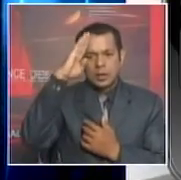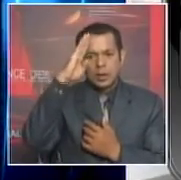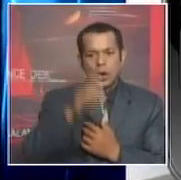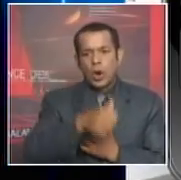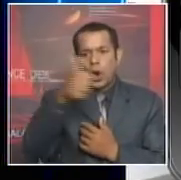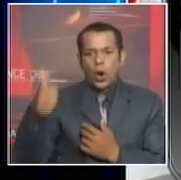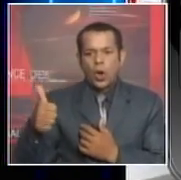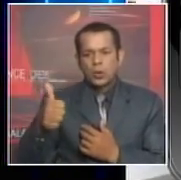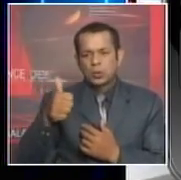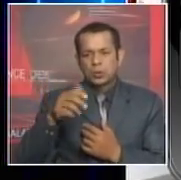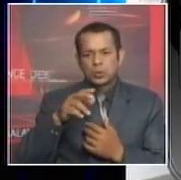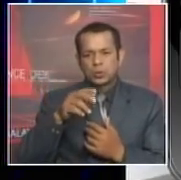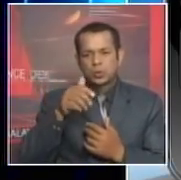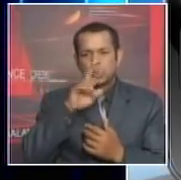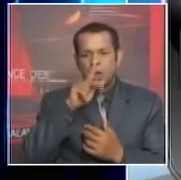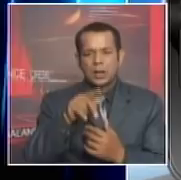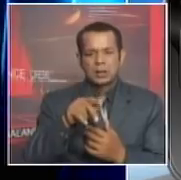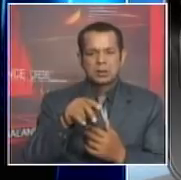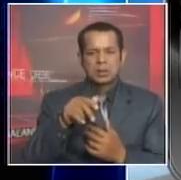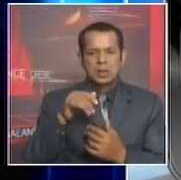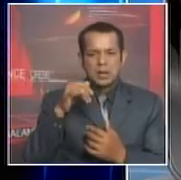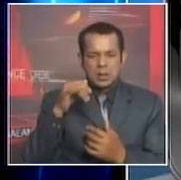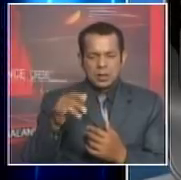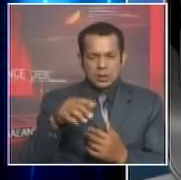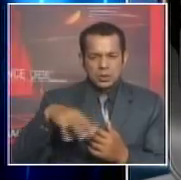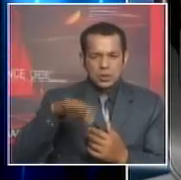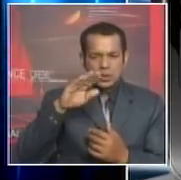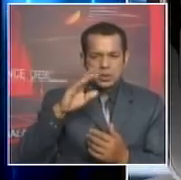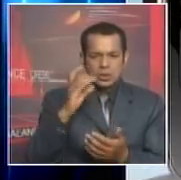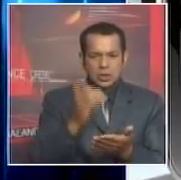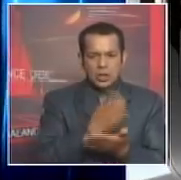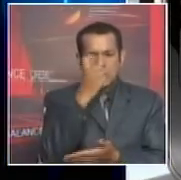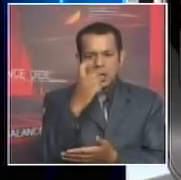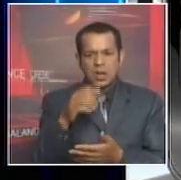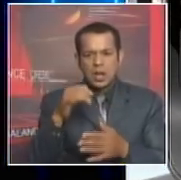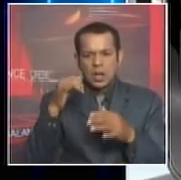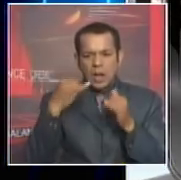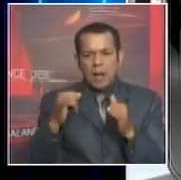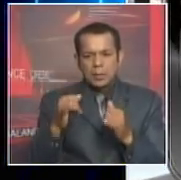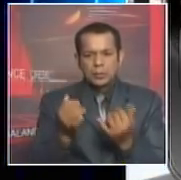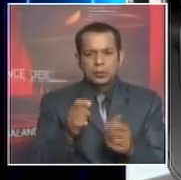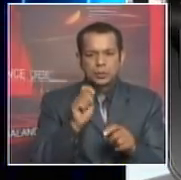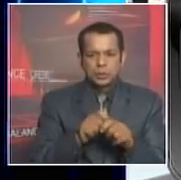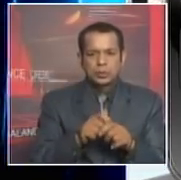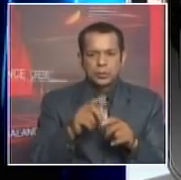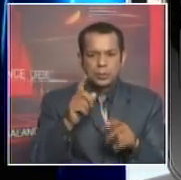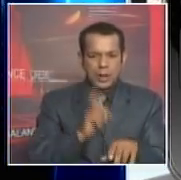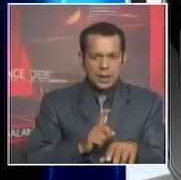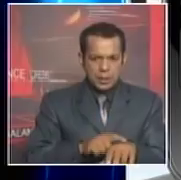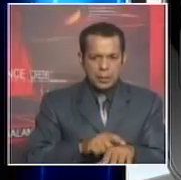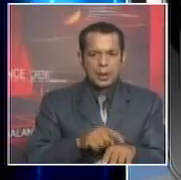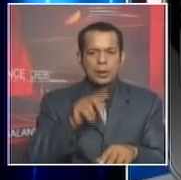अलोकप्रिय निर्णयले दुई तिहाईको सरकार मात्रै होइन सङ्घीयता नै धरापमा पर्ने निश्चित छ। बेलैमा बुद्धि पुर्याए त ठिकै हो,